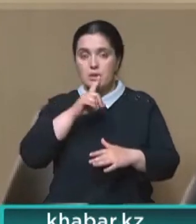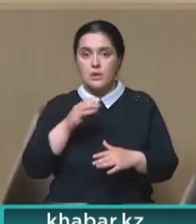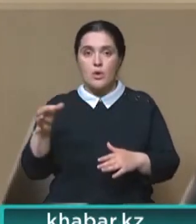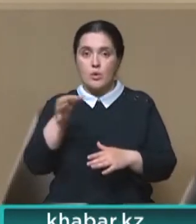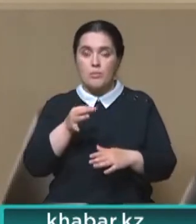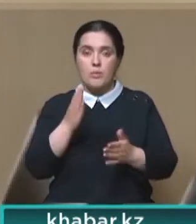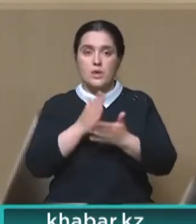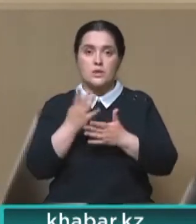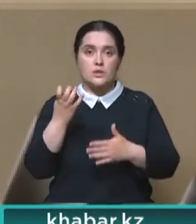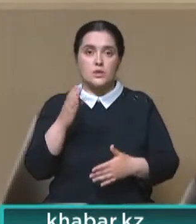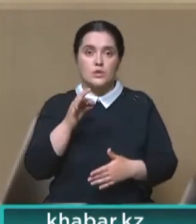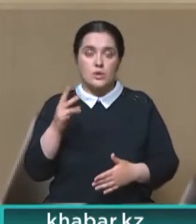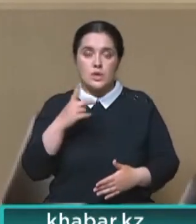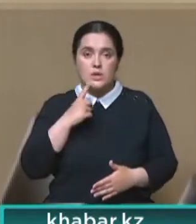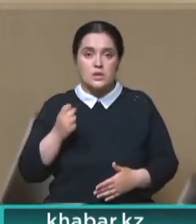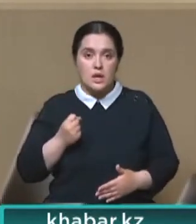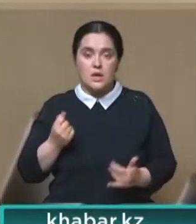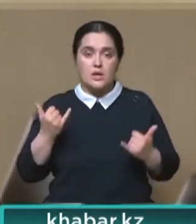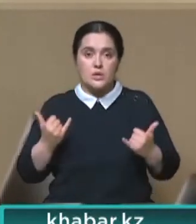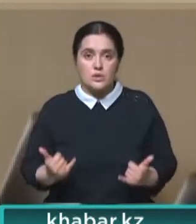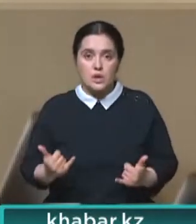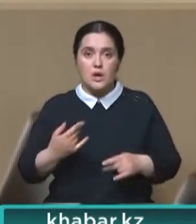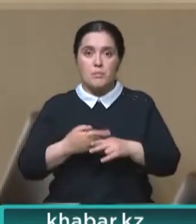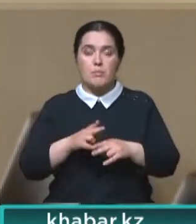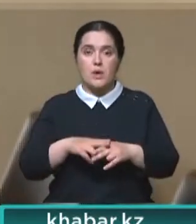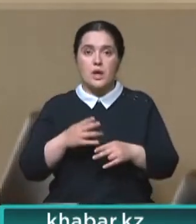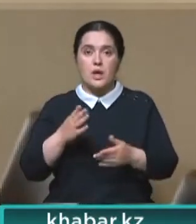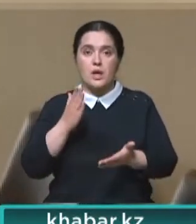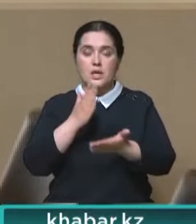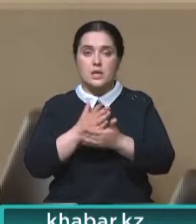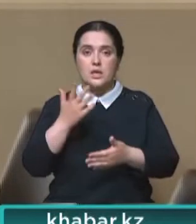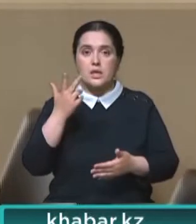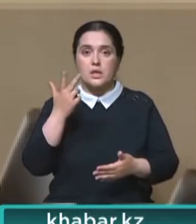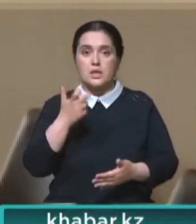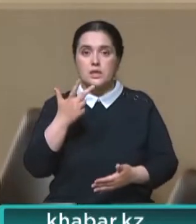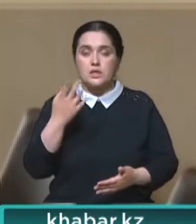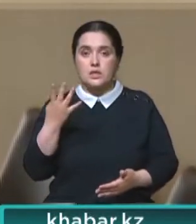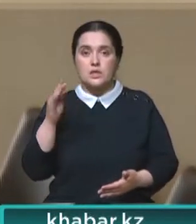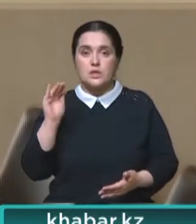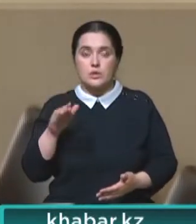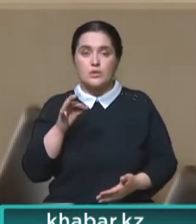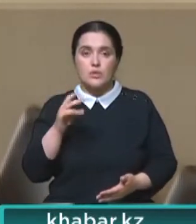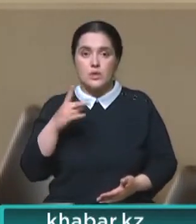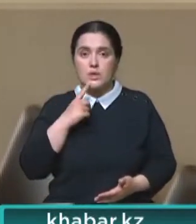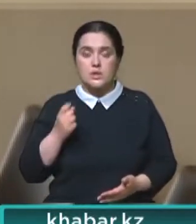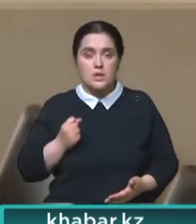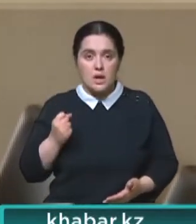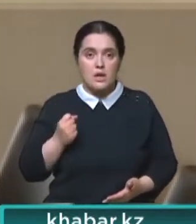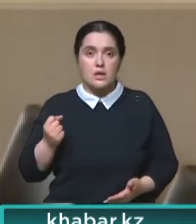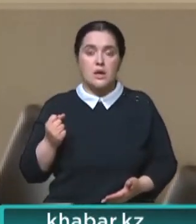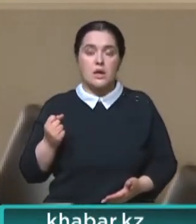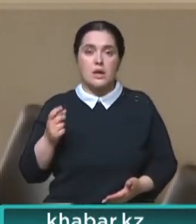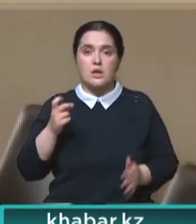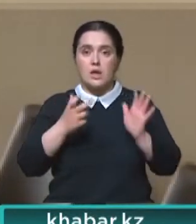поступило 400 тонн сахара. На сегодняшний день на коммерческих складах имеется 334 тонн сахара. Пути проплаченная продукция